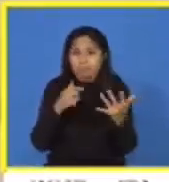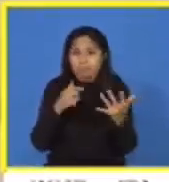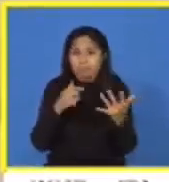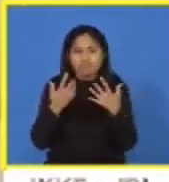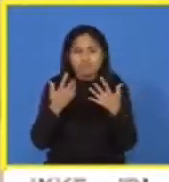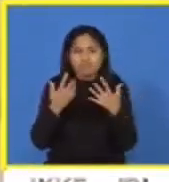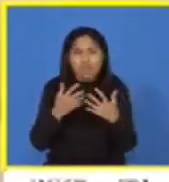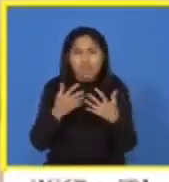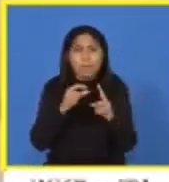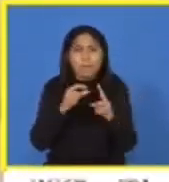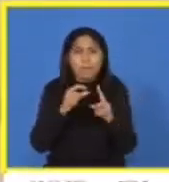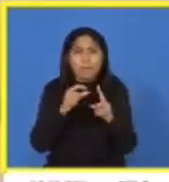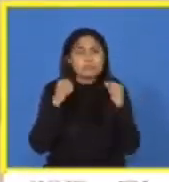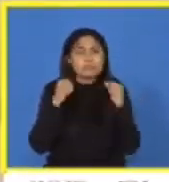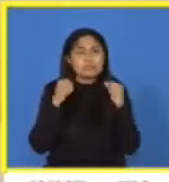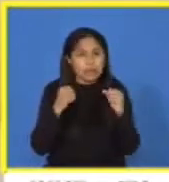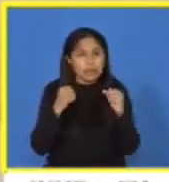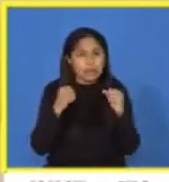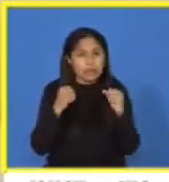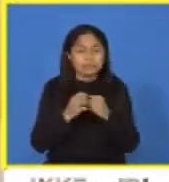mengabaikan protokol kesehatan itu. Nah,